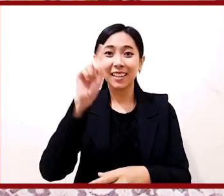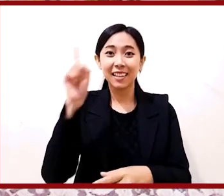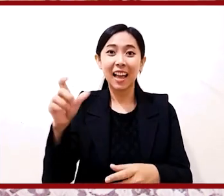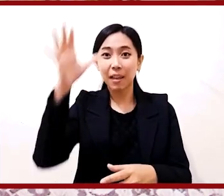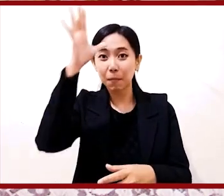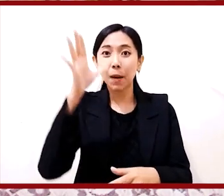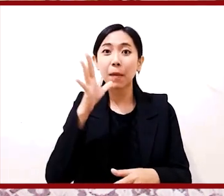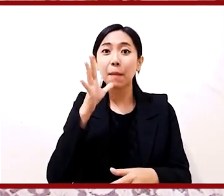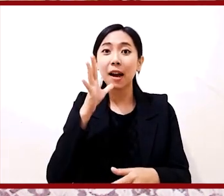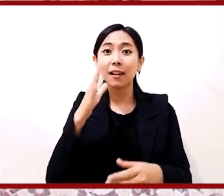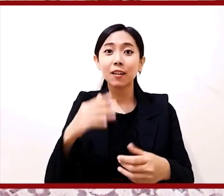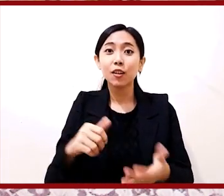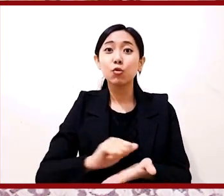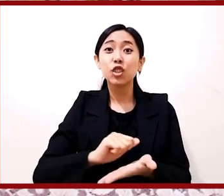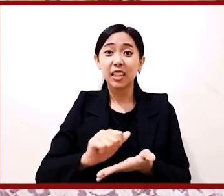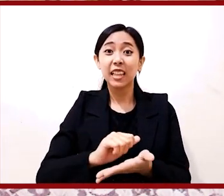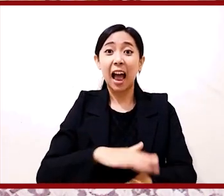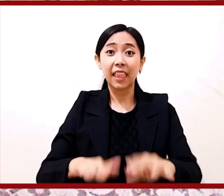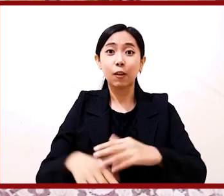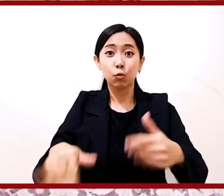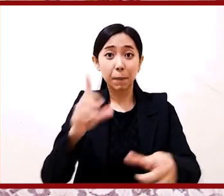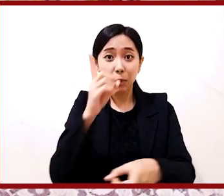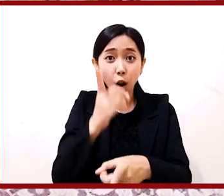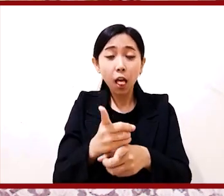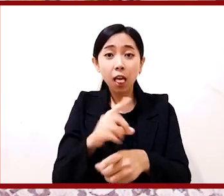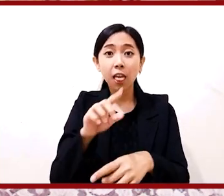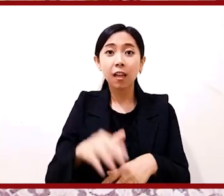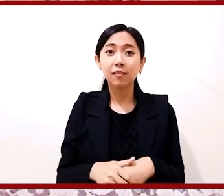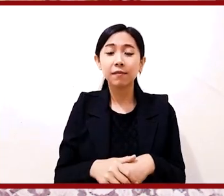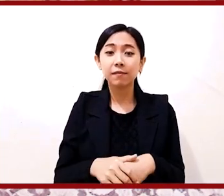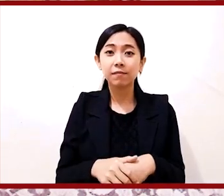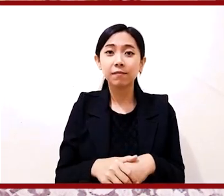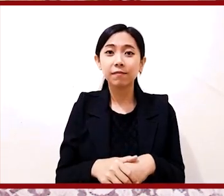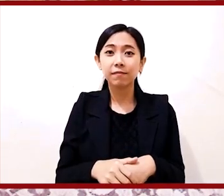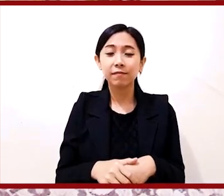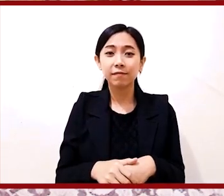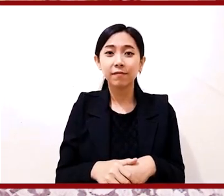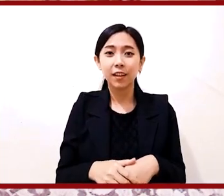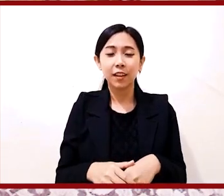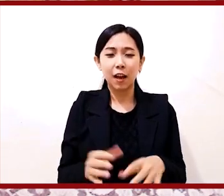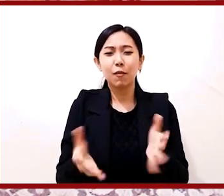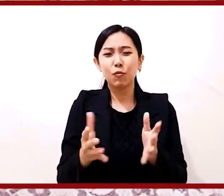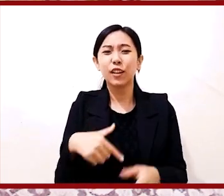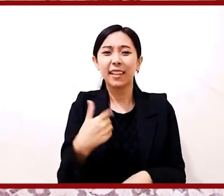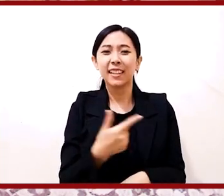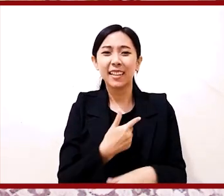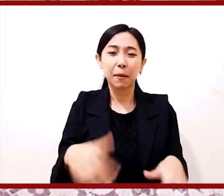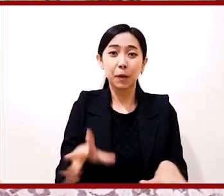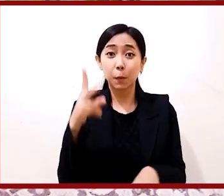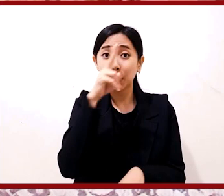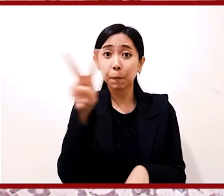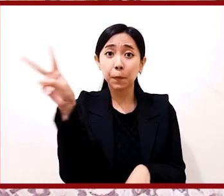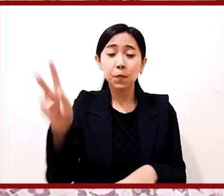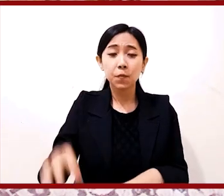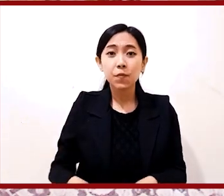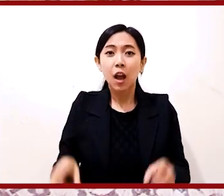pada papa mama, ini sudah benar atau belum? Tetapi mungkin adik-adik dan kita semua ada yang